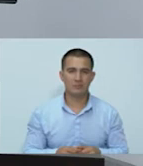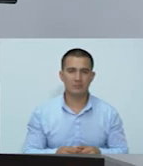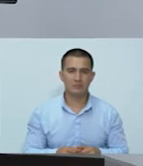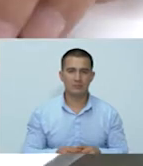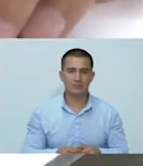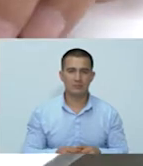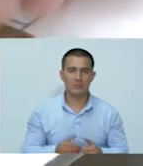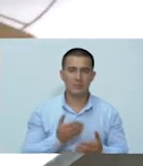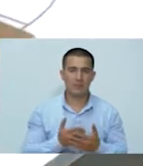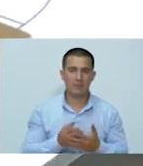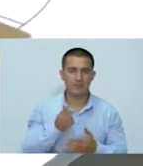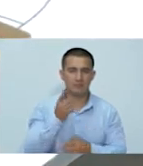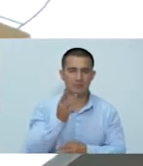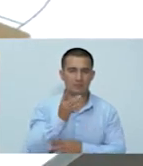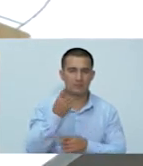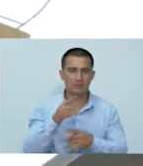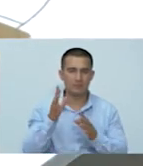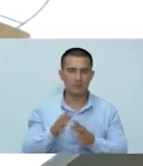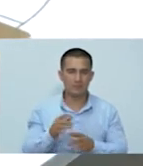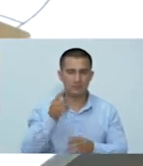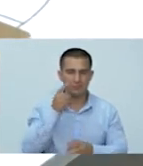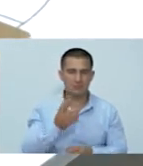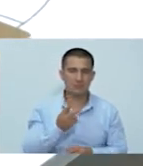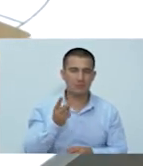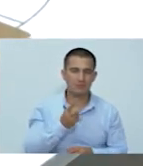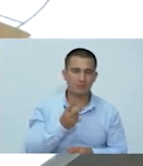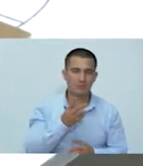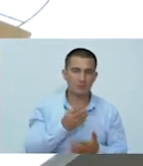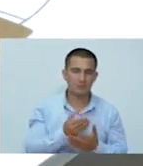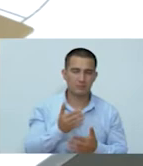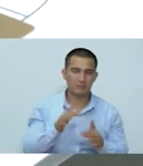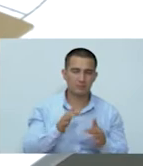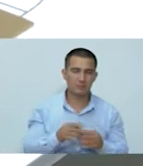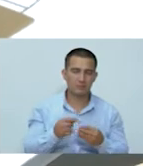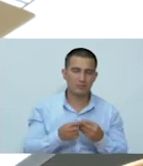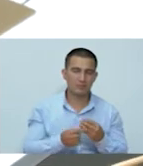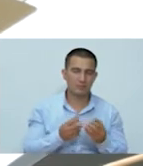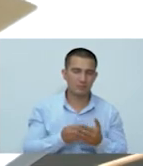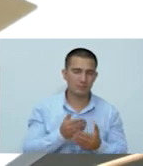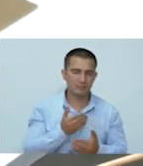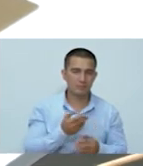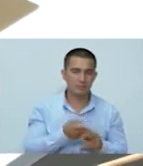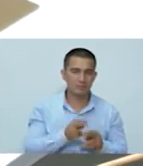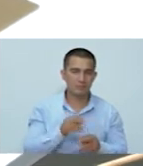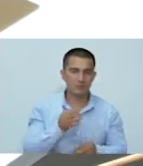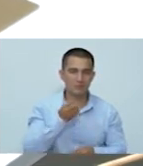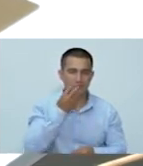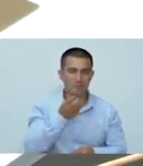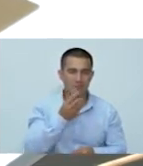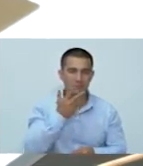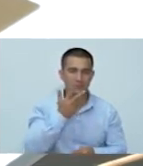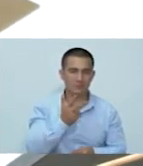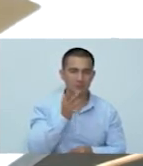bitta novdasi bu yoqdan, ikkinchisi bu qulupnayimizga va gulimizga 3ta